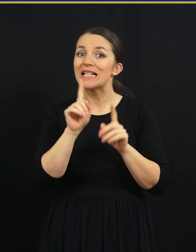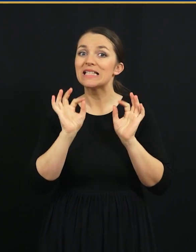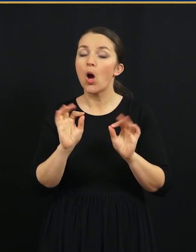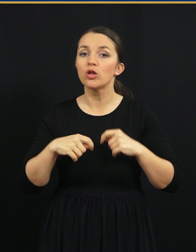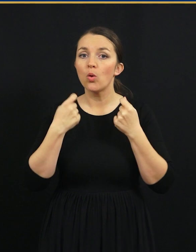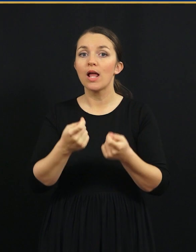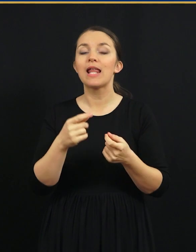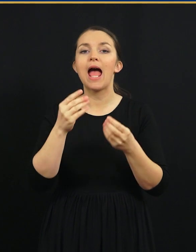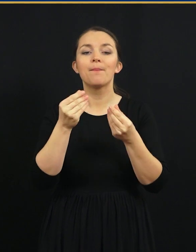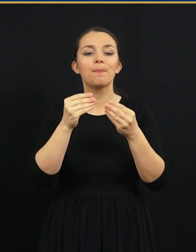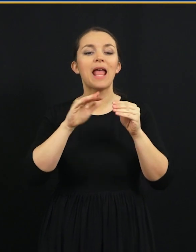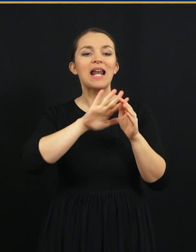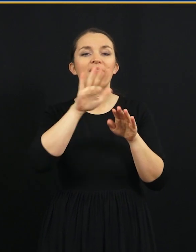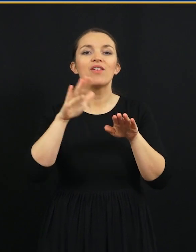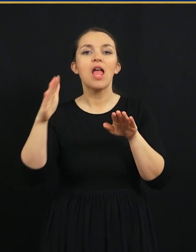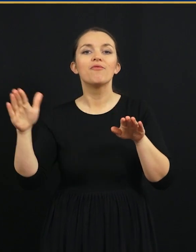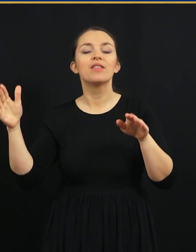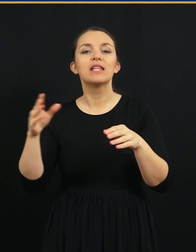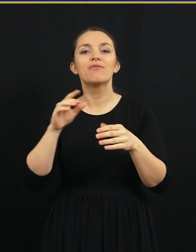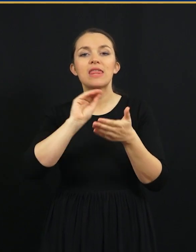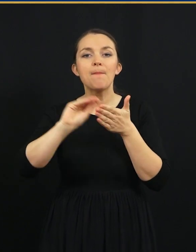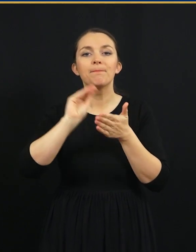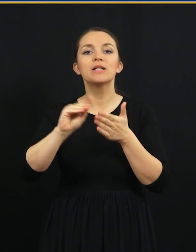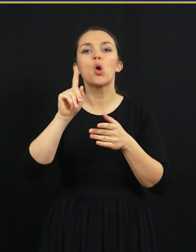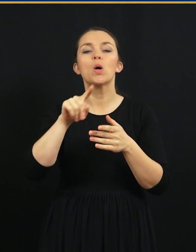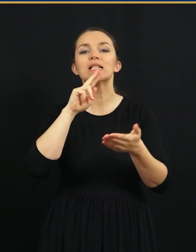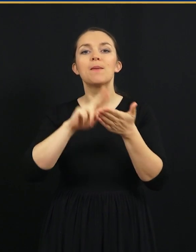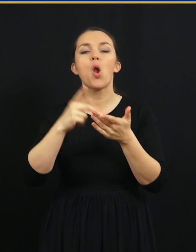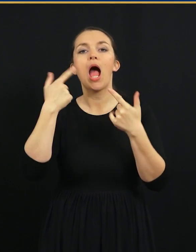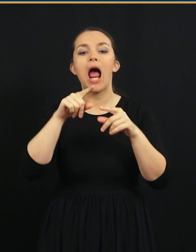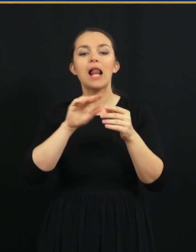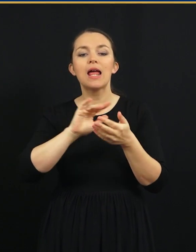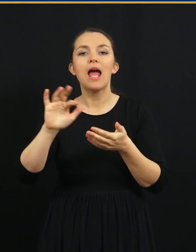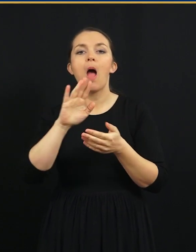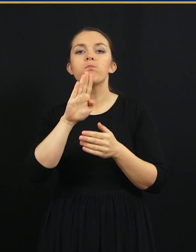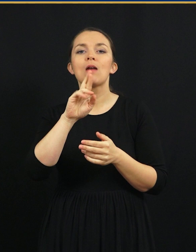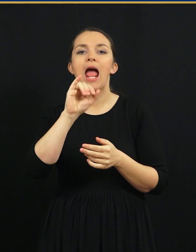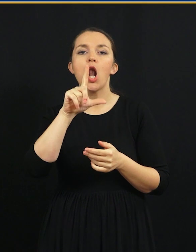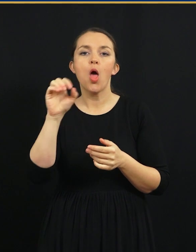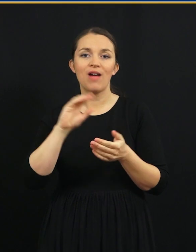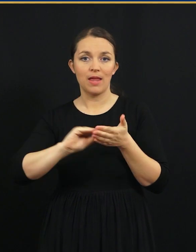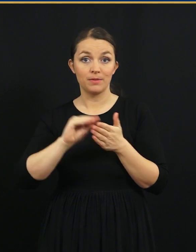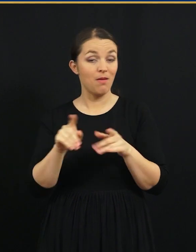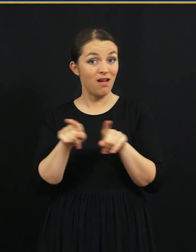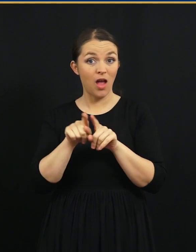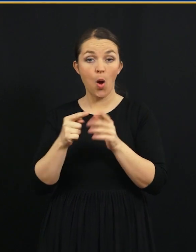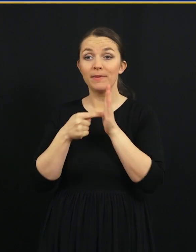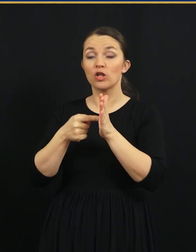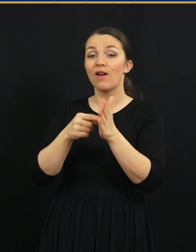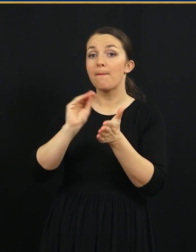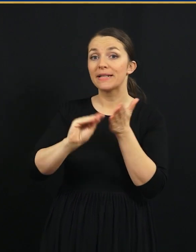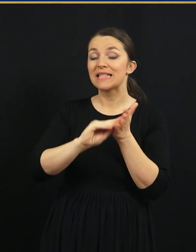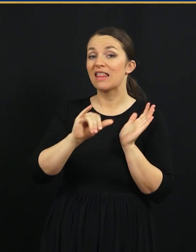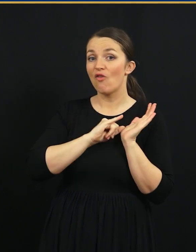ni zagotavljala reliefnih napisov in simbolov ter napisov v Brailleovi pisavi. Enako je s